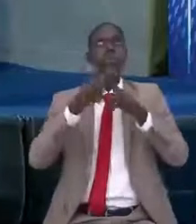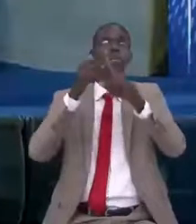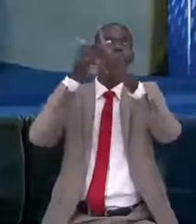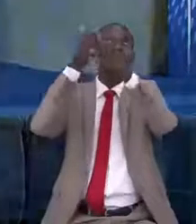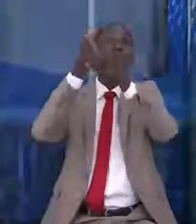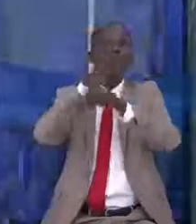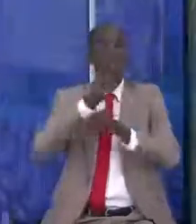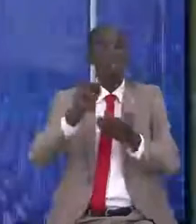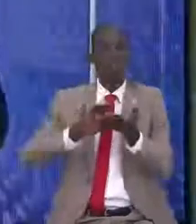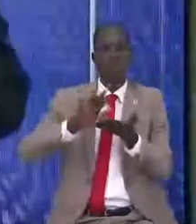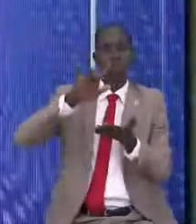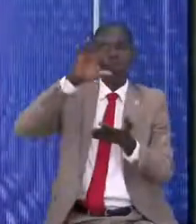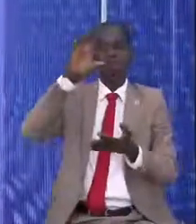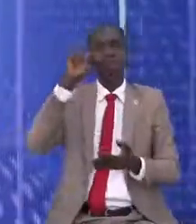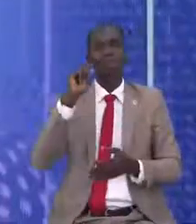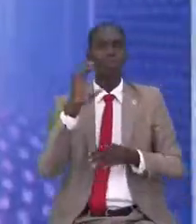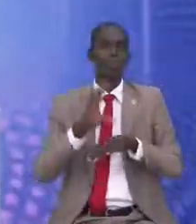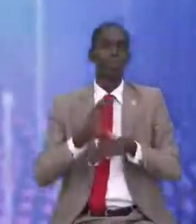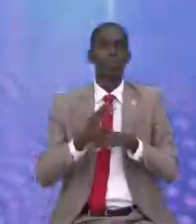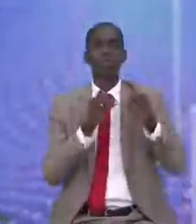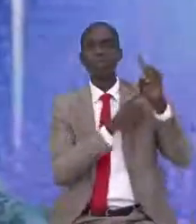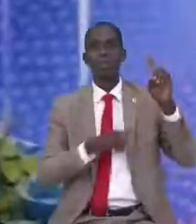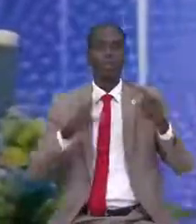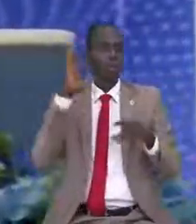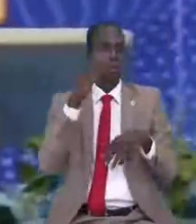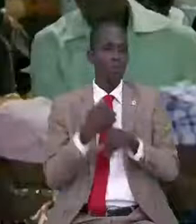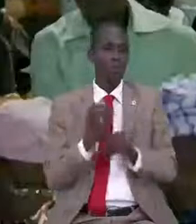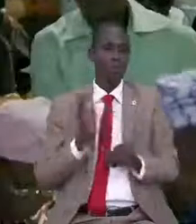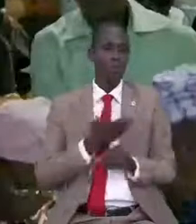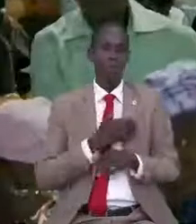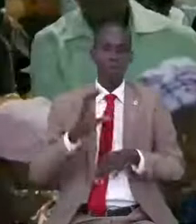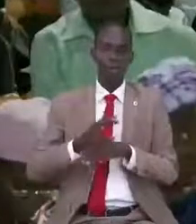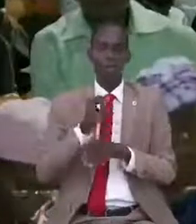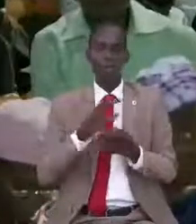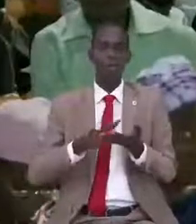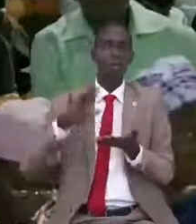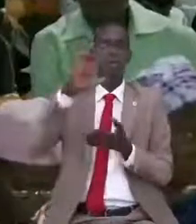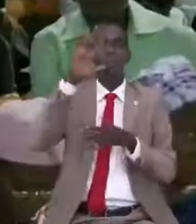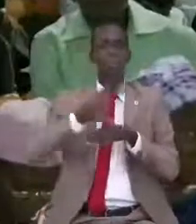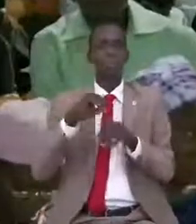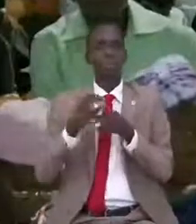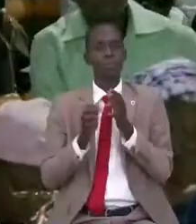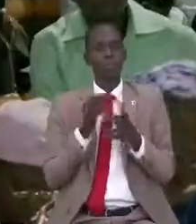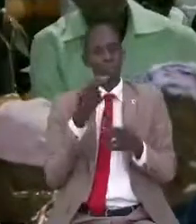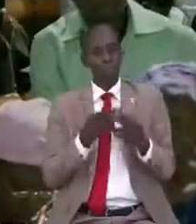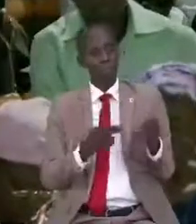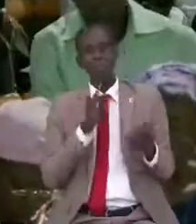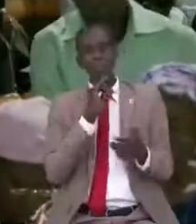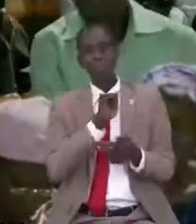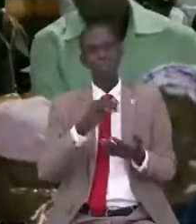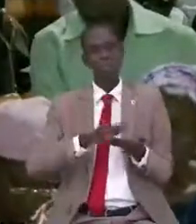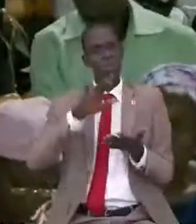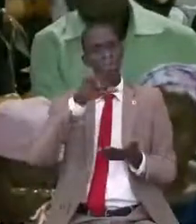paraître devant lui cette église glorieuse. Le Seigneur rendra notre église glorieuse. Qu'est-ce qu'une église